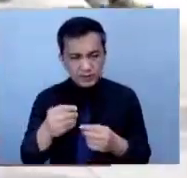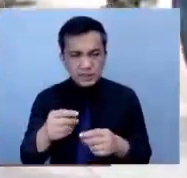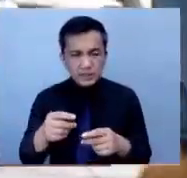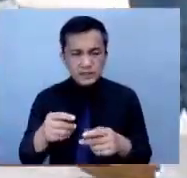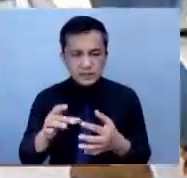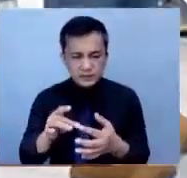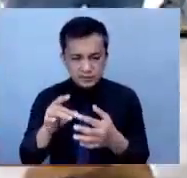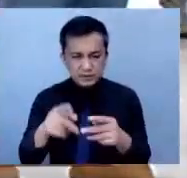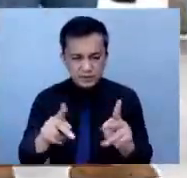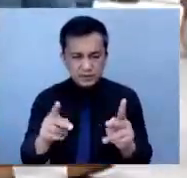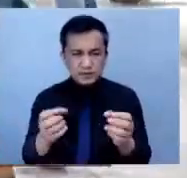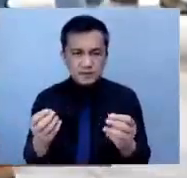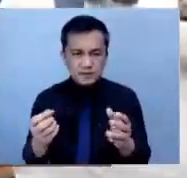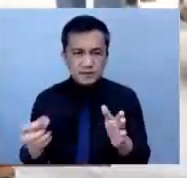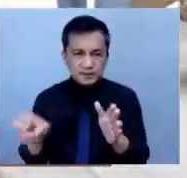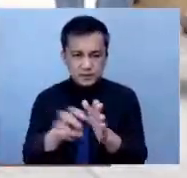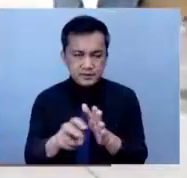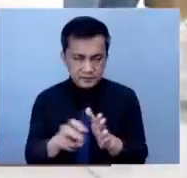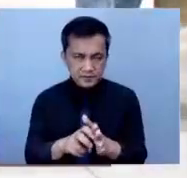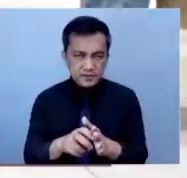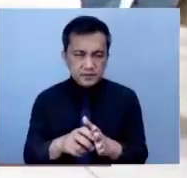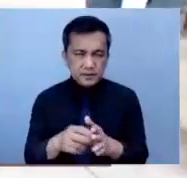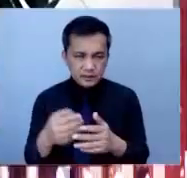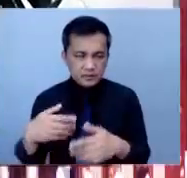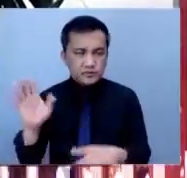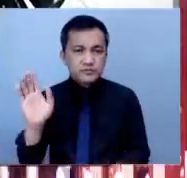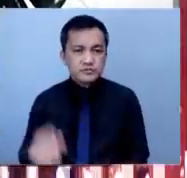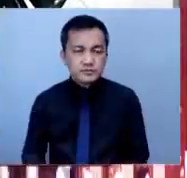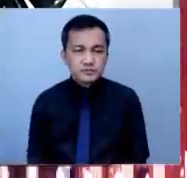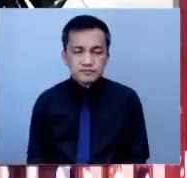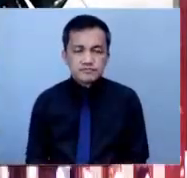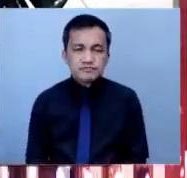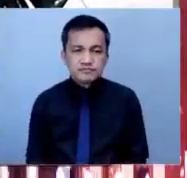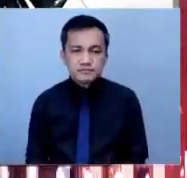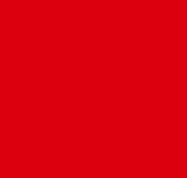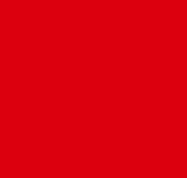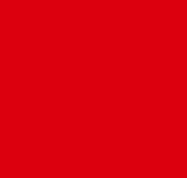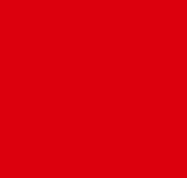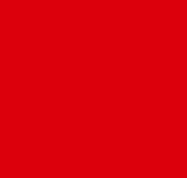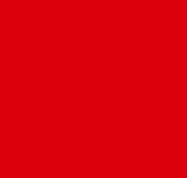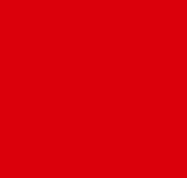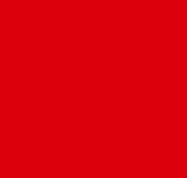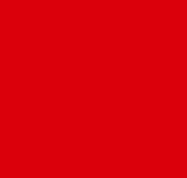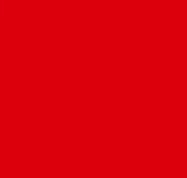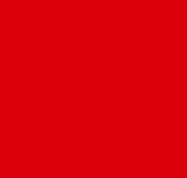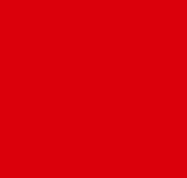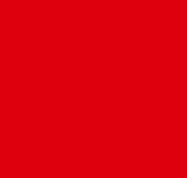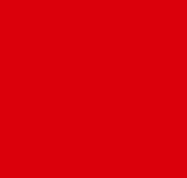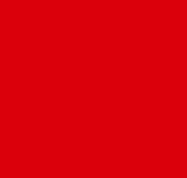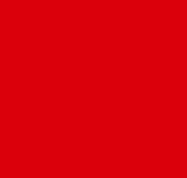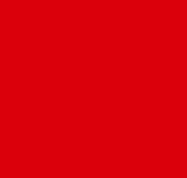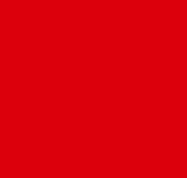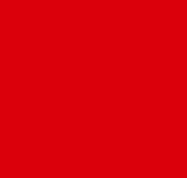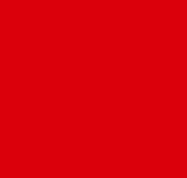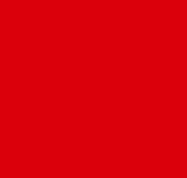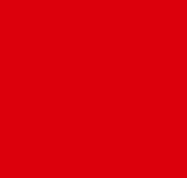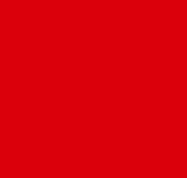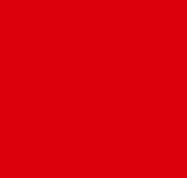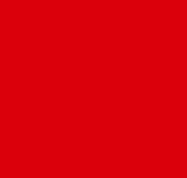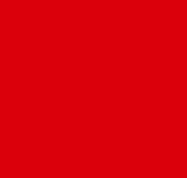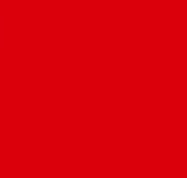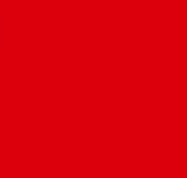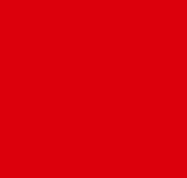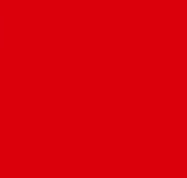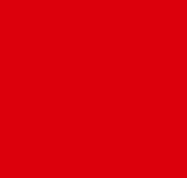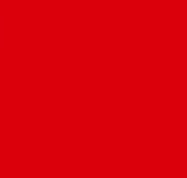pasahero ang makasakay. Bok Mean? Maraming salamat, Camille Samonte. Mga kapatid, Luchi Cruz Valdez